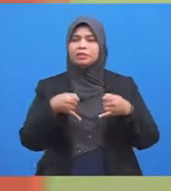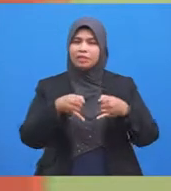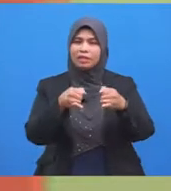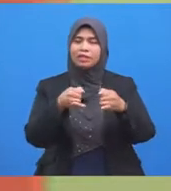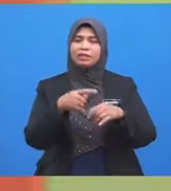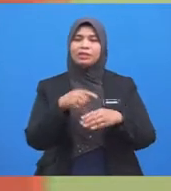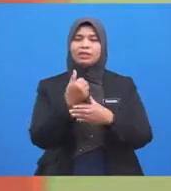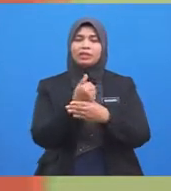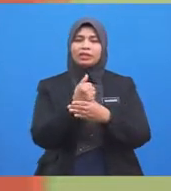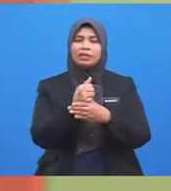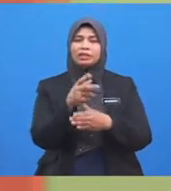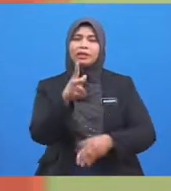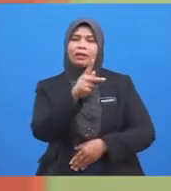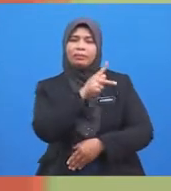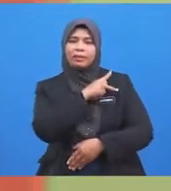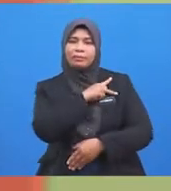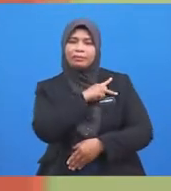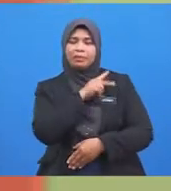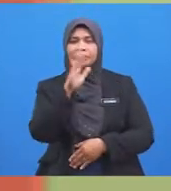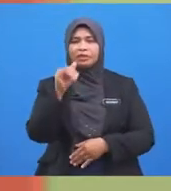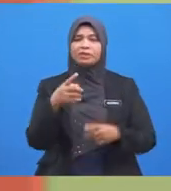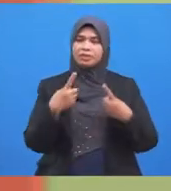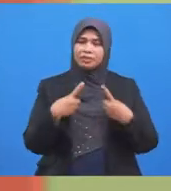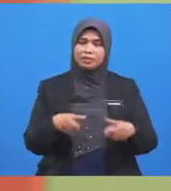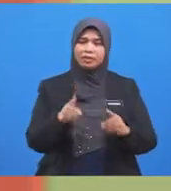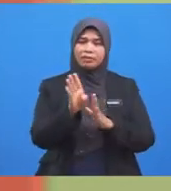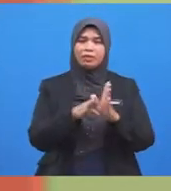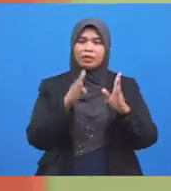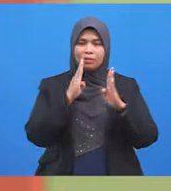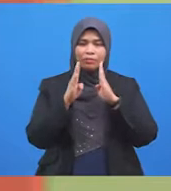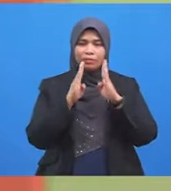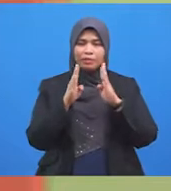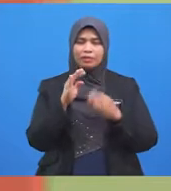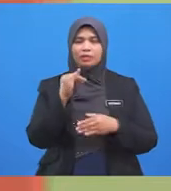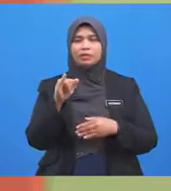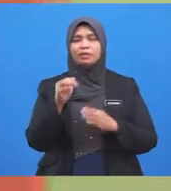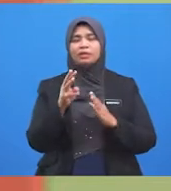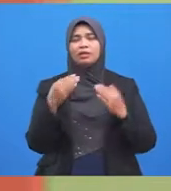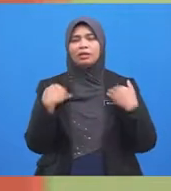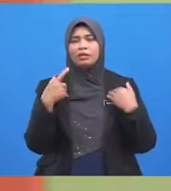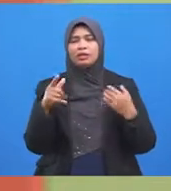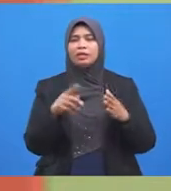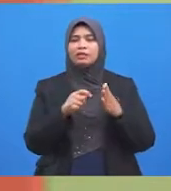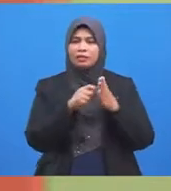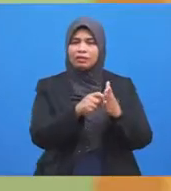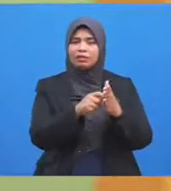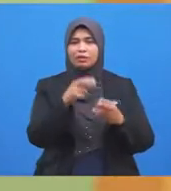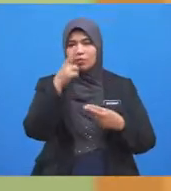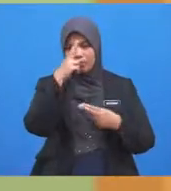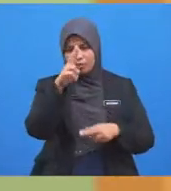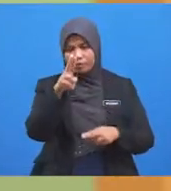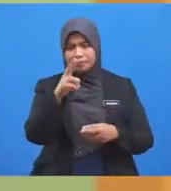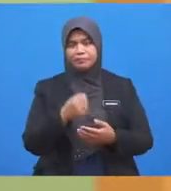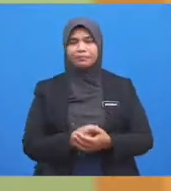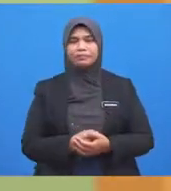di antara pemimpin yang sedang berbual. Ia merupakan tanda hormat.